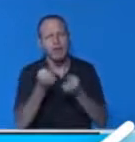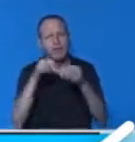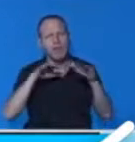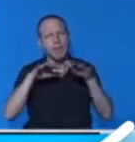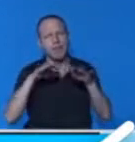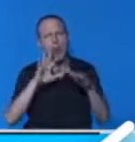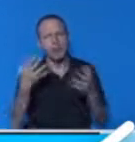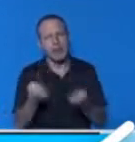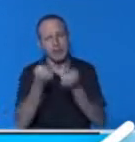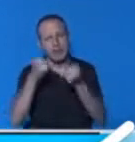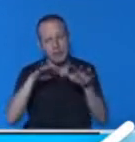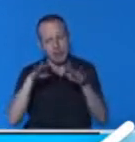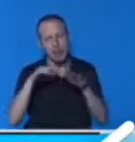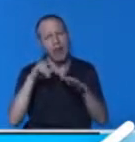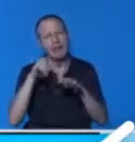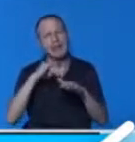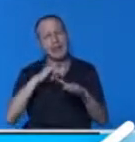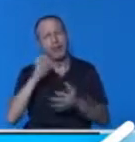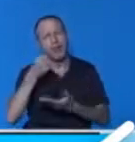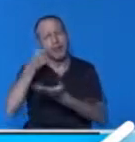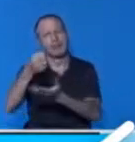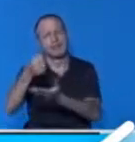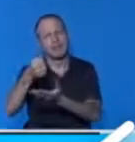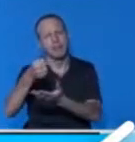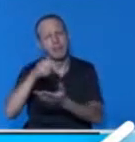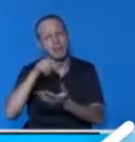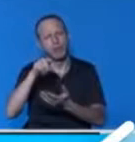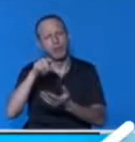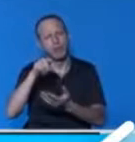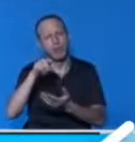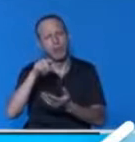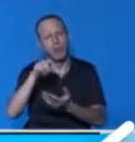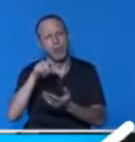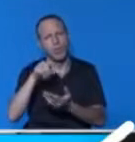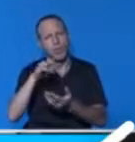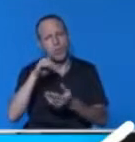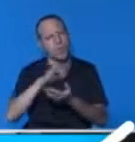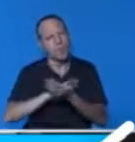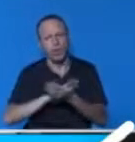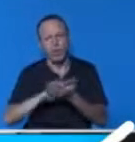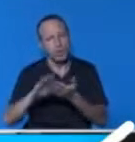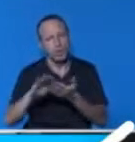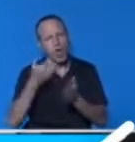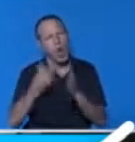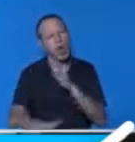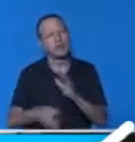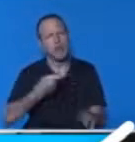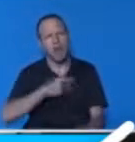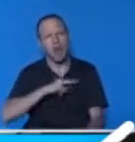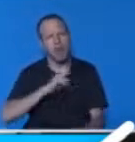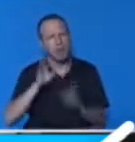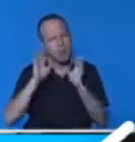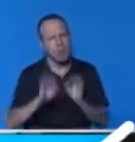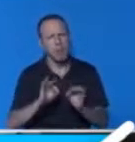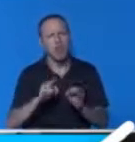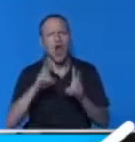מה שיפיל את הממשלה זה העניין הזה של התקציב, שהוא היעדרו, הוא פשוט באמת, זה חוסר אחריות שהוא באמת, הוא